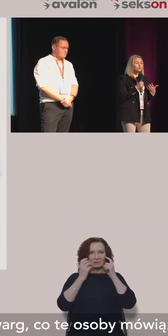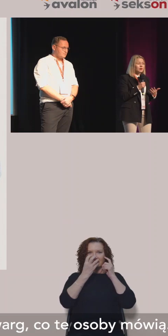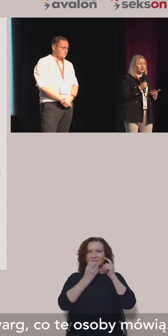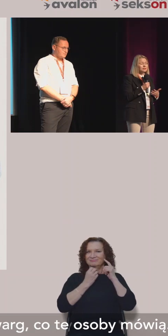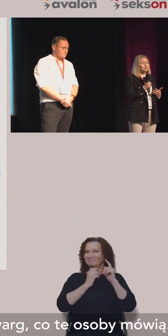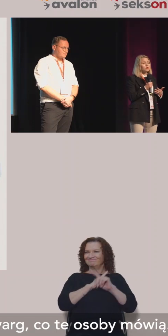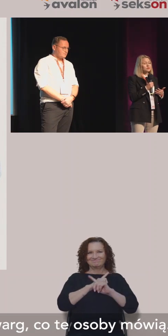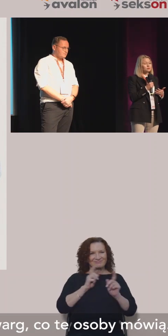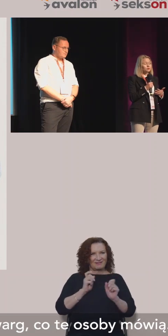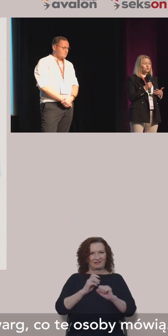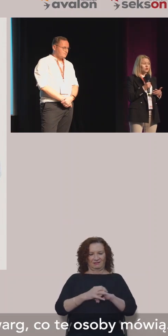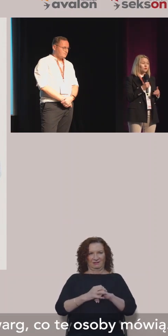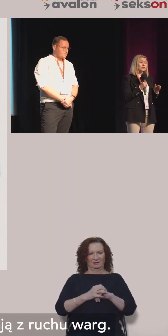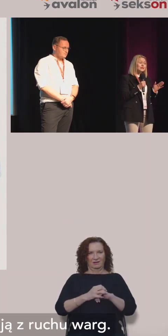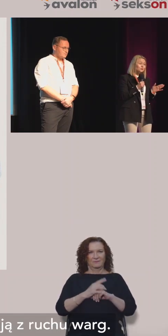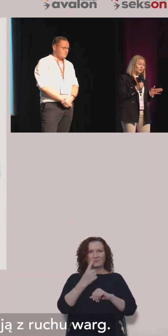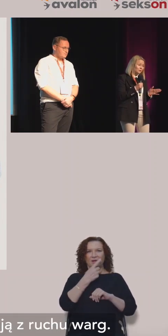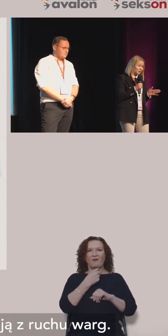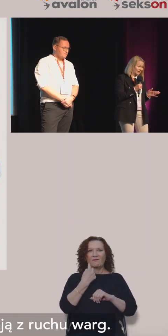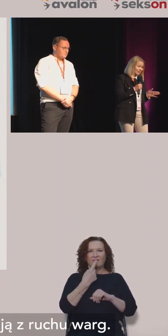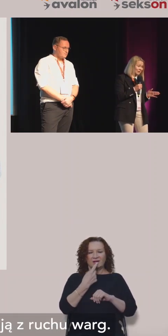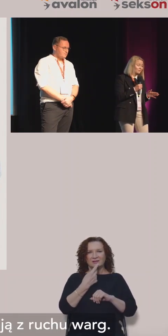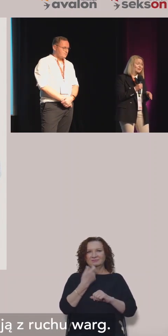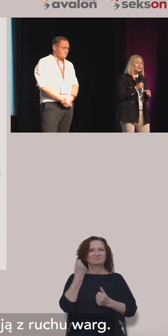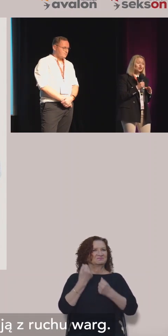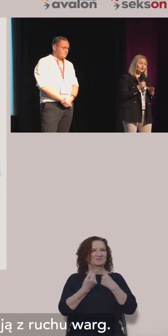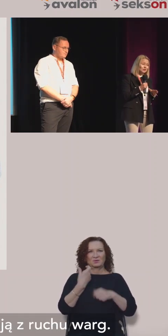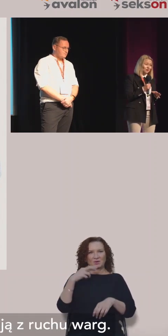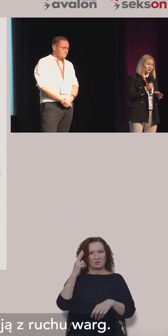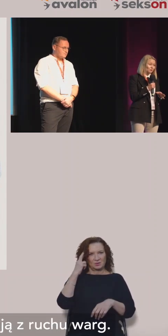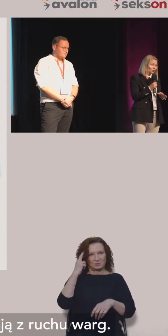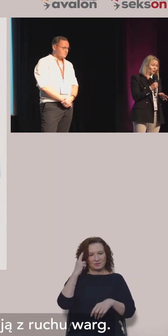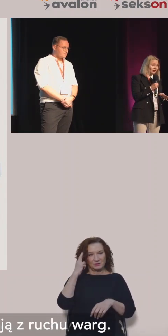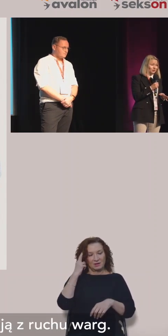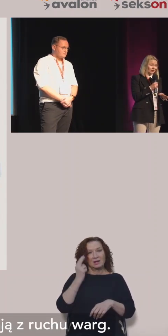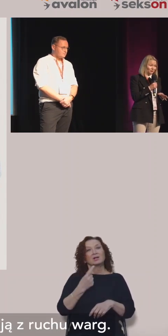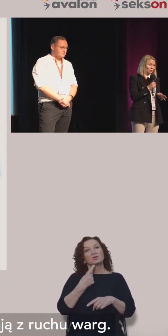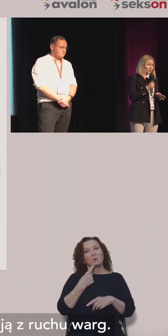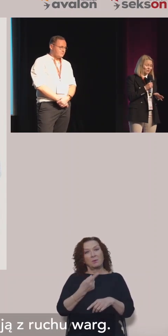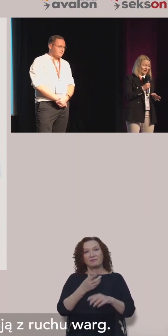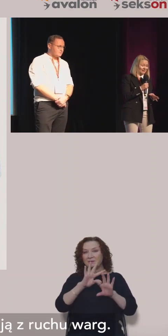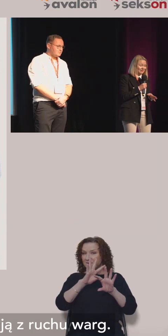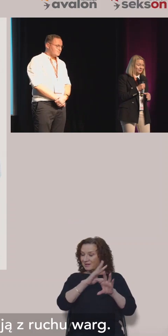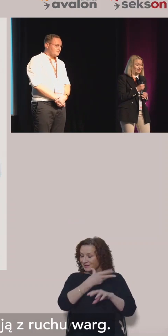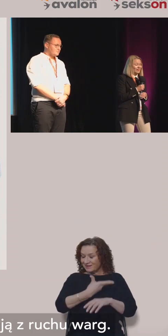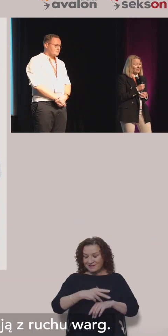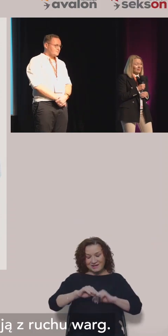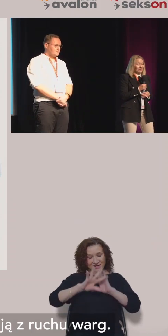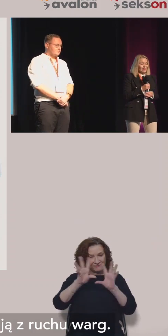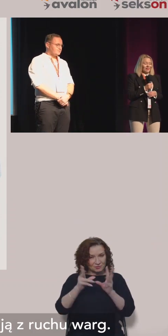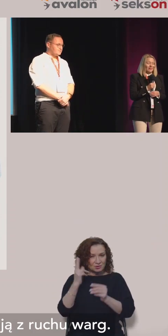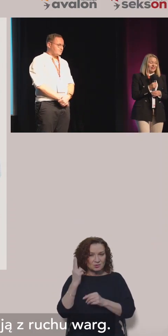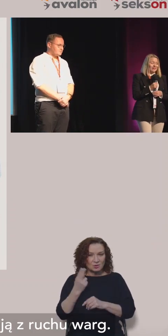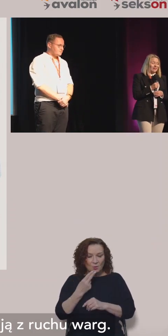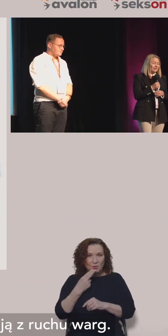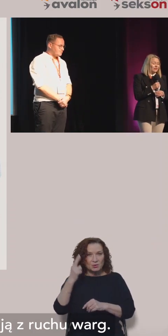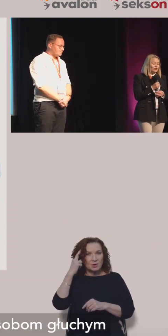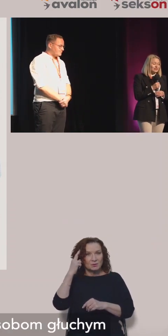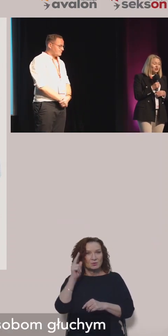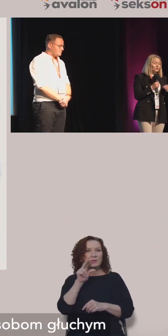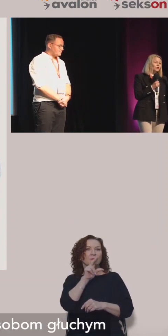z ruchu warg, co te osoby mówią. Od razu tutaj podkreślam, nie wszystkie osoby głuche czytają z ruchu warg.